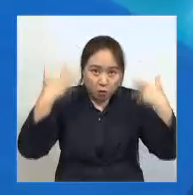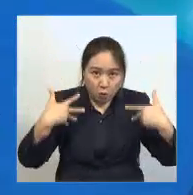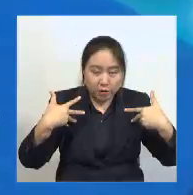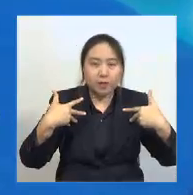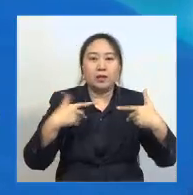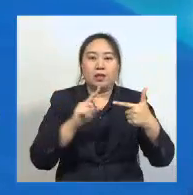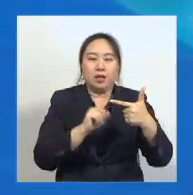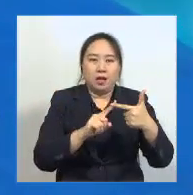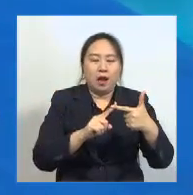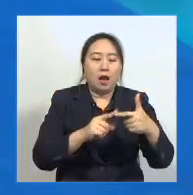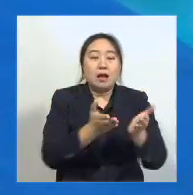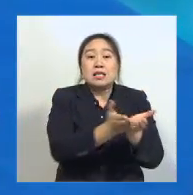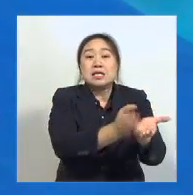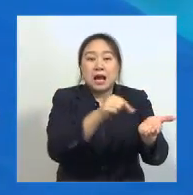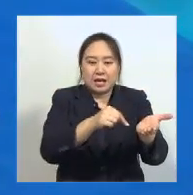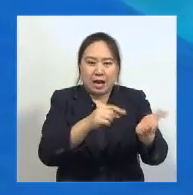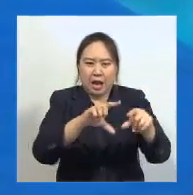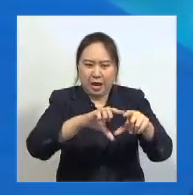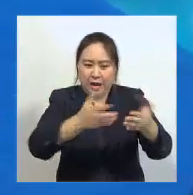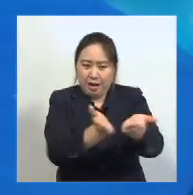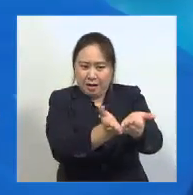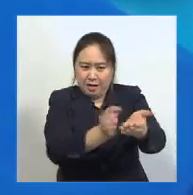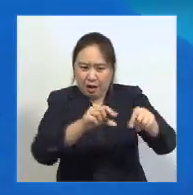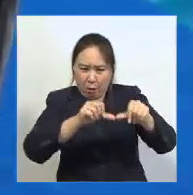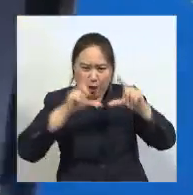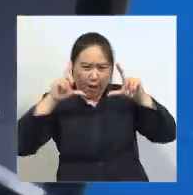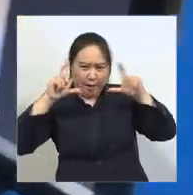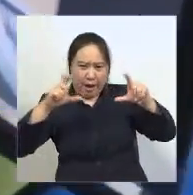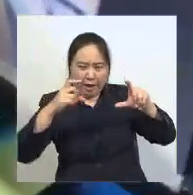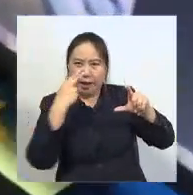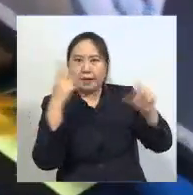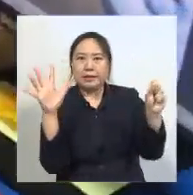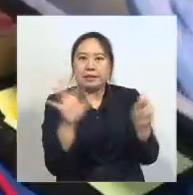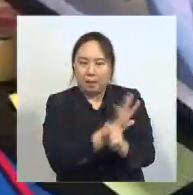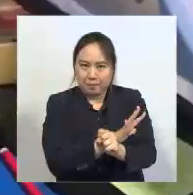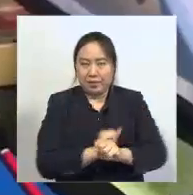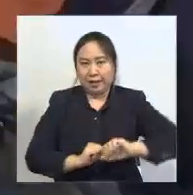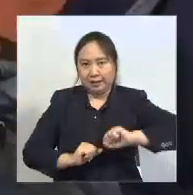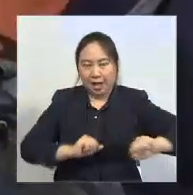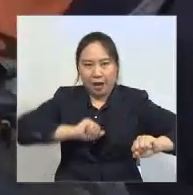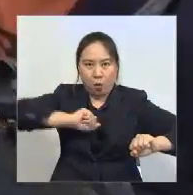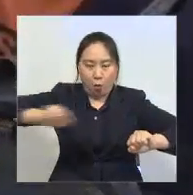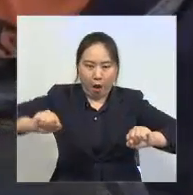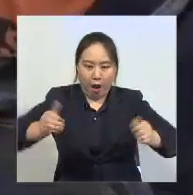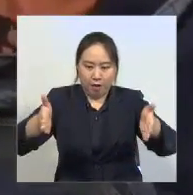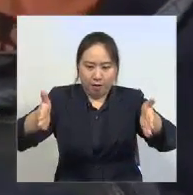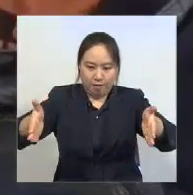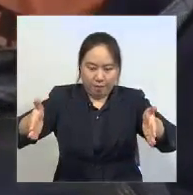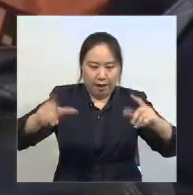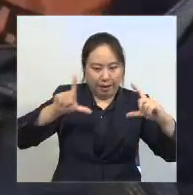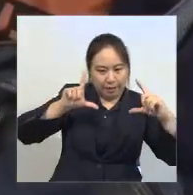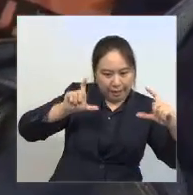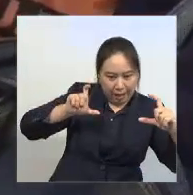ประชาชนพร้อมรูปถ่ายเรือแบบเต็มลำนะคะเต็มลำที่ว่านั้นก็คือถ่ายทั้งด้านซ้ายและด้านขวาอย่างละ1